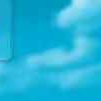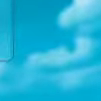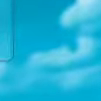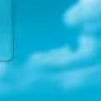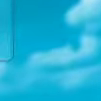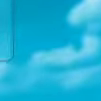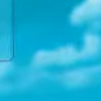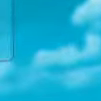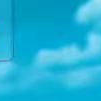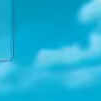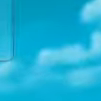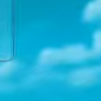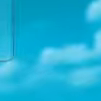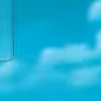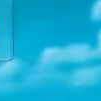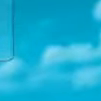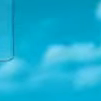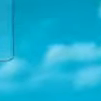ночью плюс